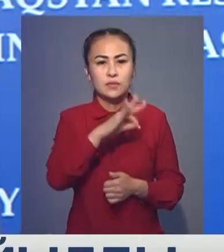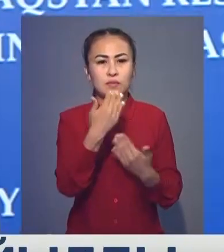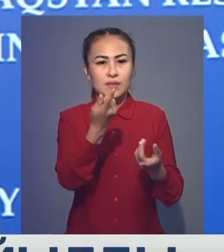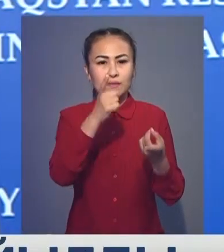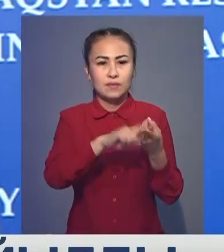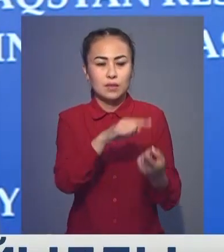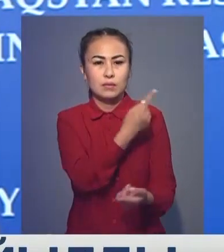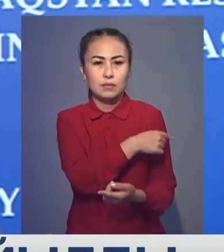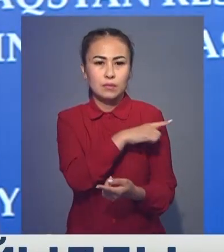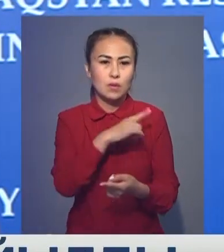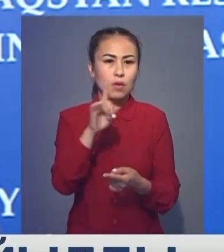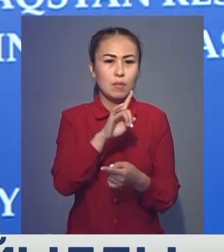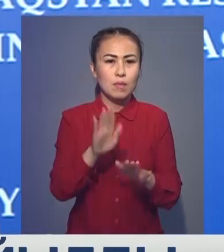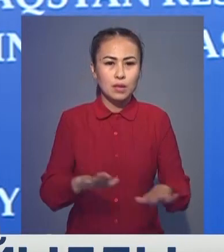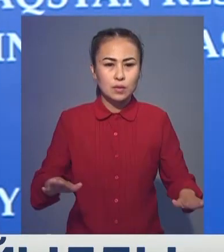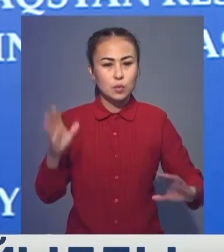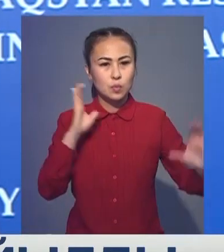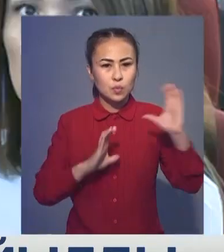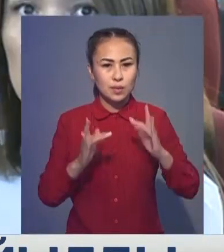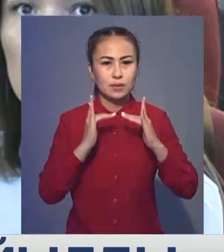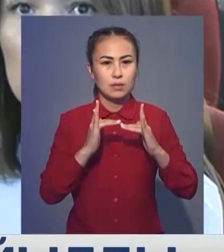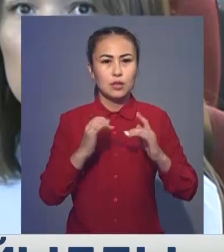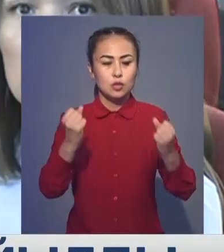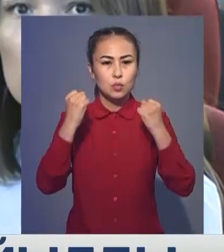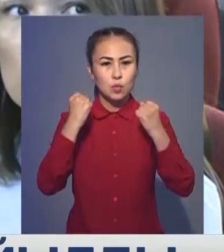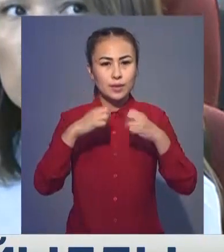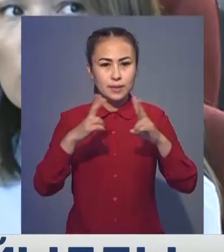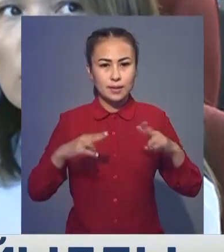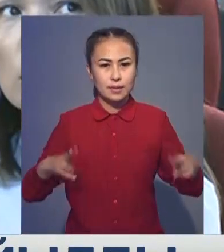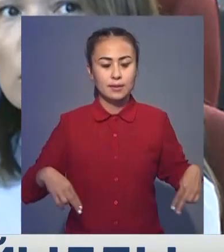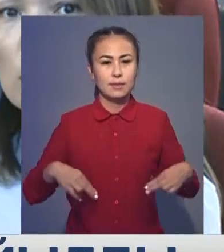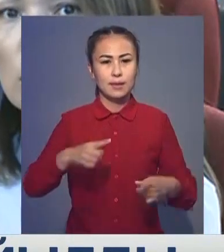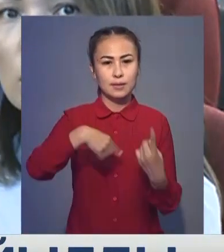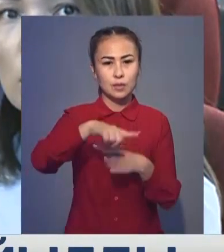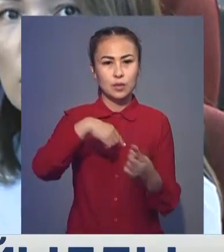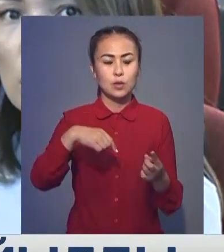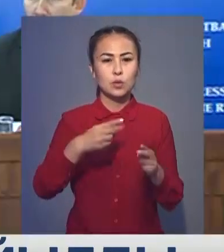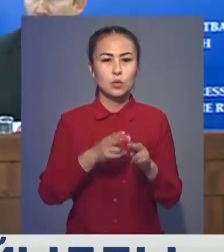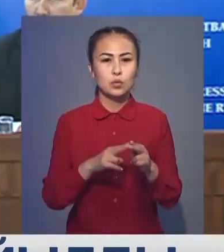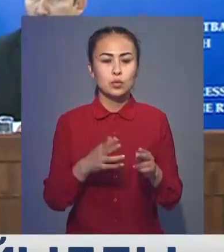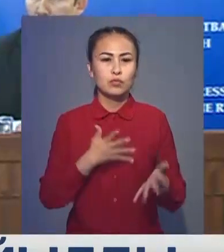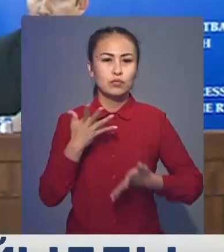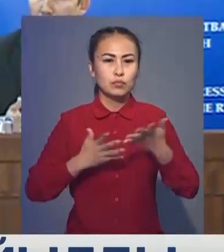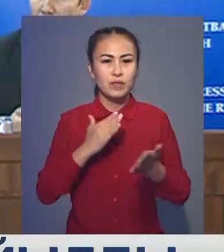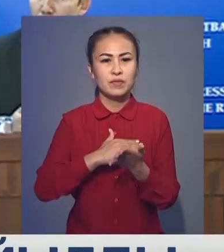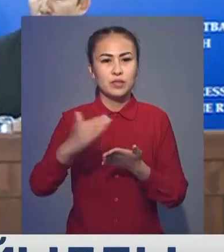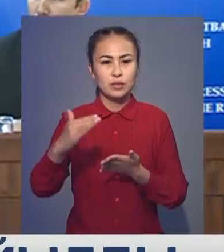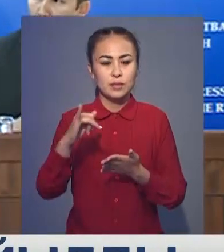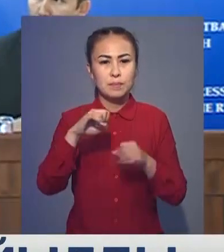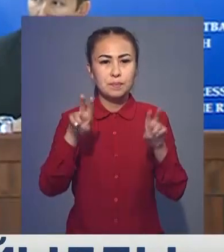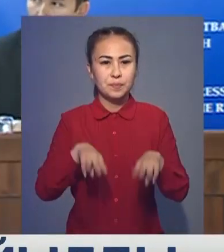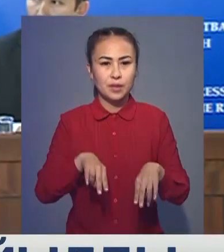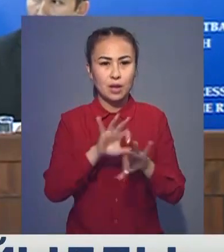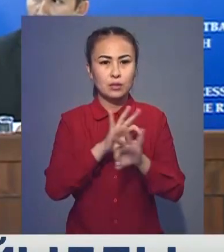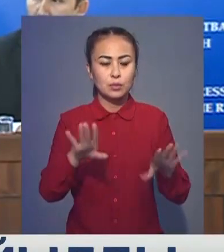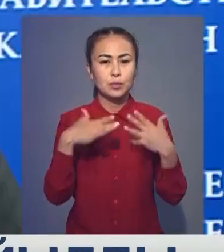тиесілі. Мәселен, емхана, балабақша, студенттер жатақханасы мен спорт нысандарына кәсіпкерлердің қызығушылығы жоғары. Сала